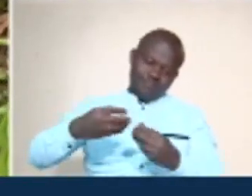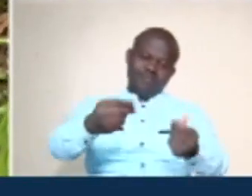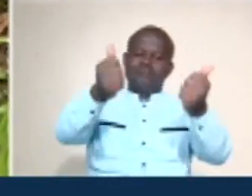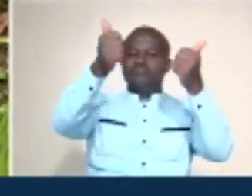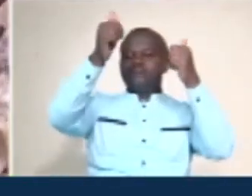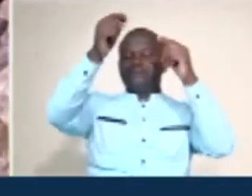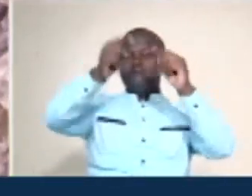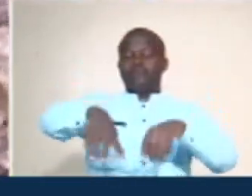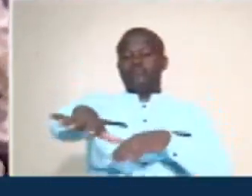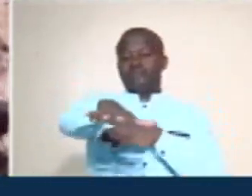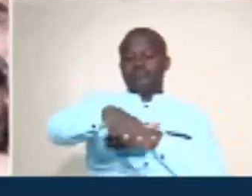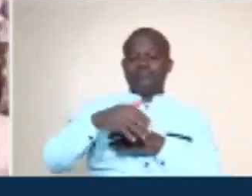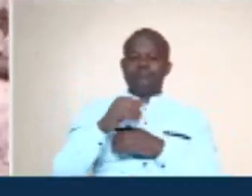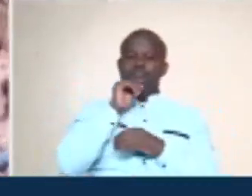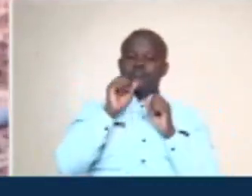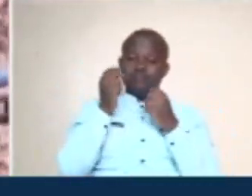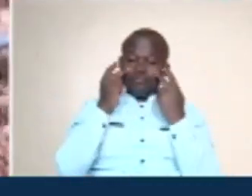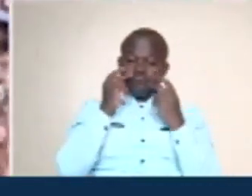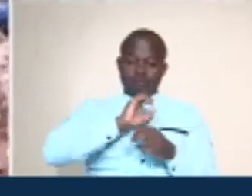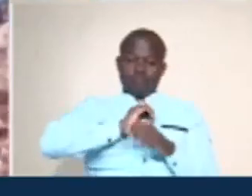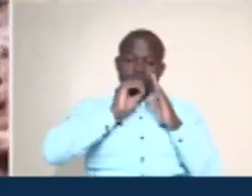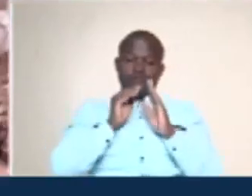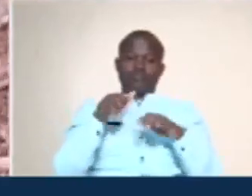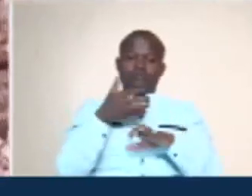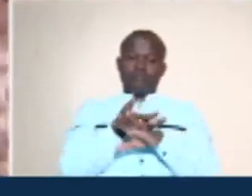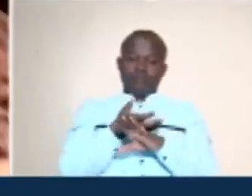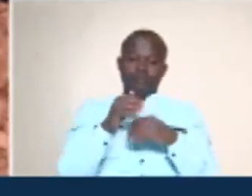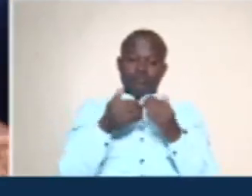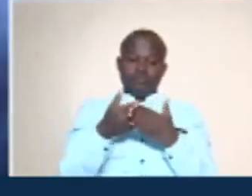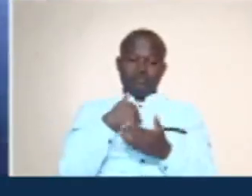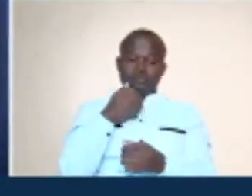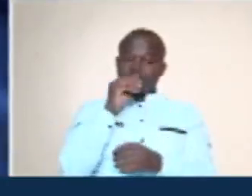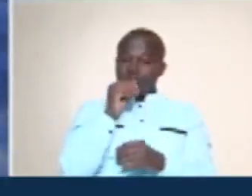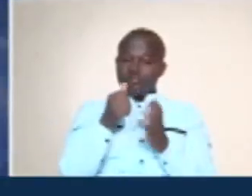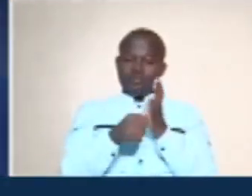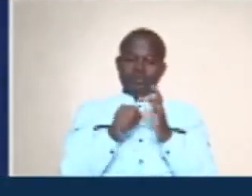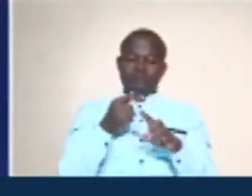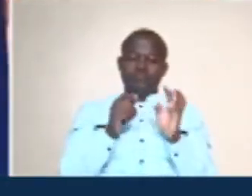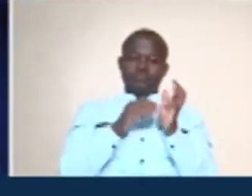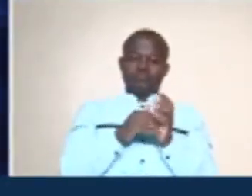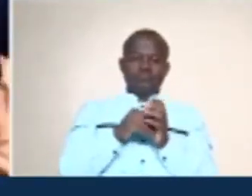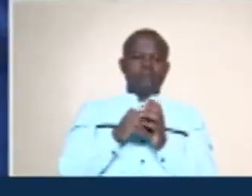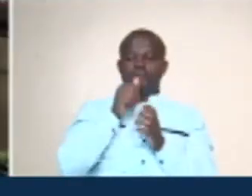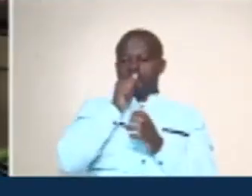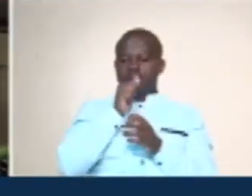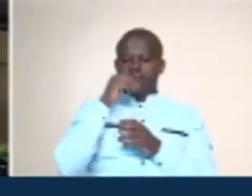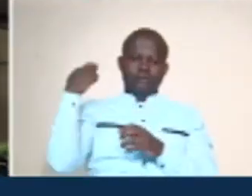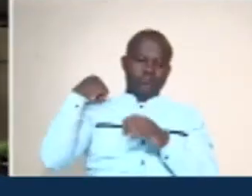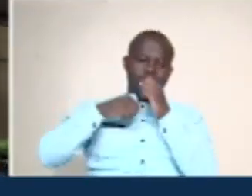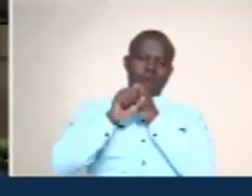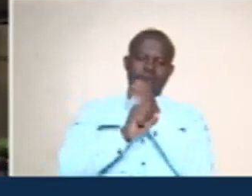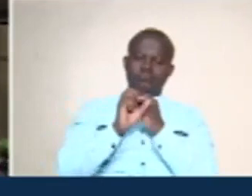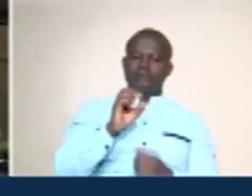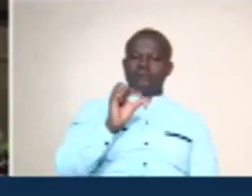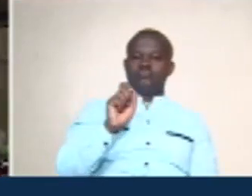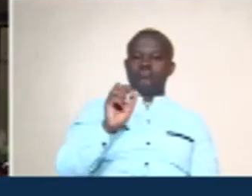gereza epfiriye. Nabwo twashoboye kubona abanyiri sosiyete icukura amabuye y'agaciro ngo bagire icyo bavuga kuri iki kibazo. Icyakora umunyamabanga nshingwabikorwa w'umurenge wa Gitoki Rugenga